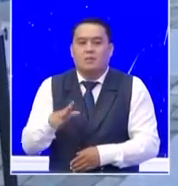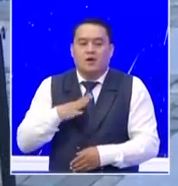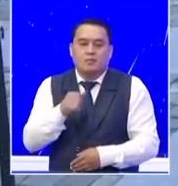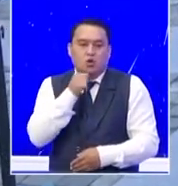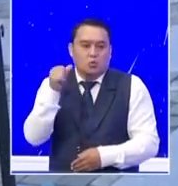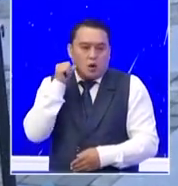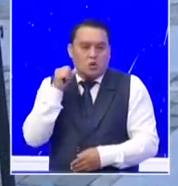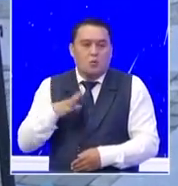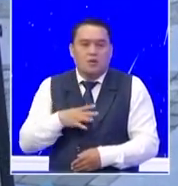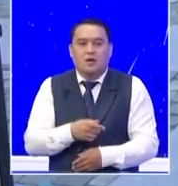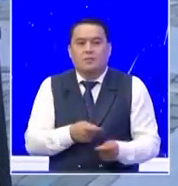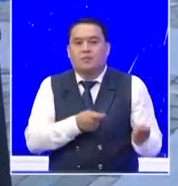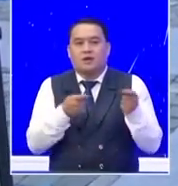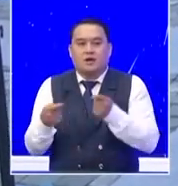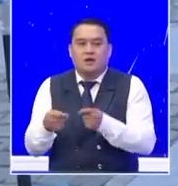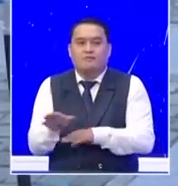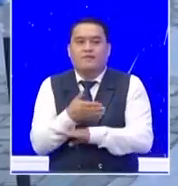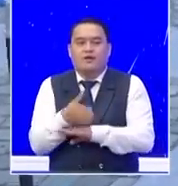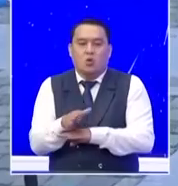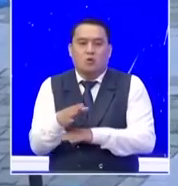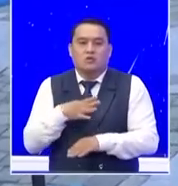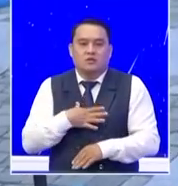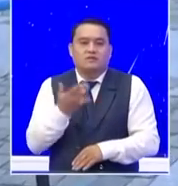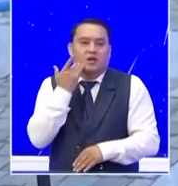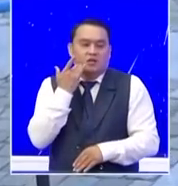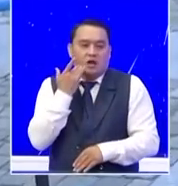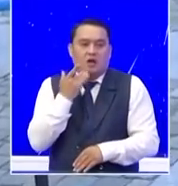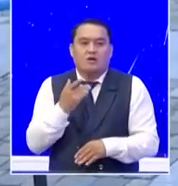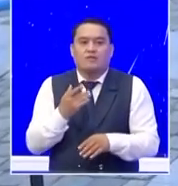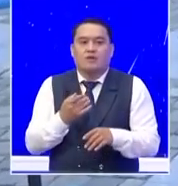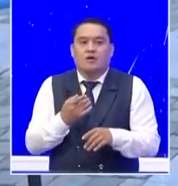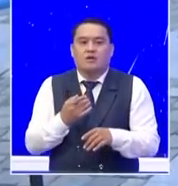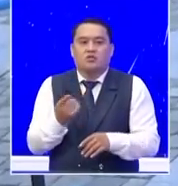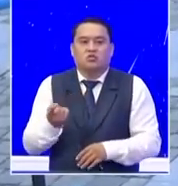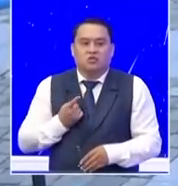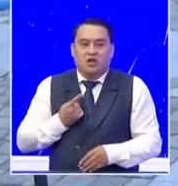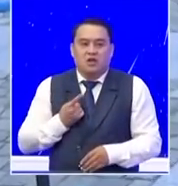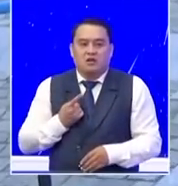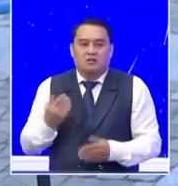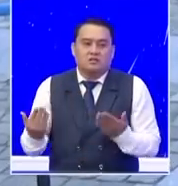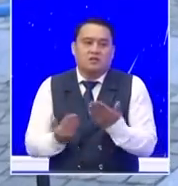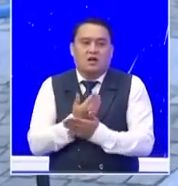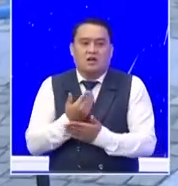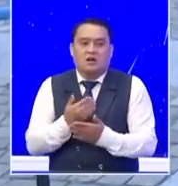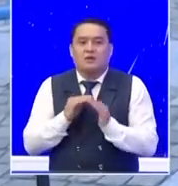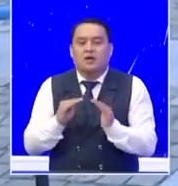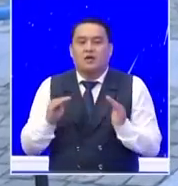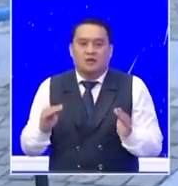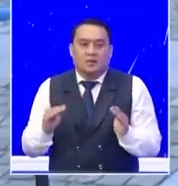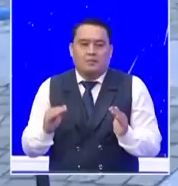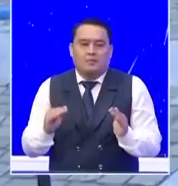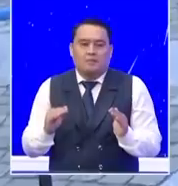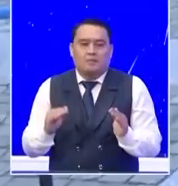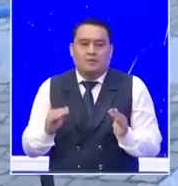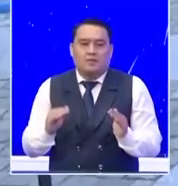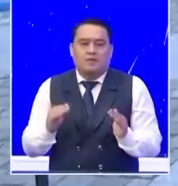году сюда переехали и ходили на фонтаны осенью. А в этом году очень ждали, когда включат, особенно маленький. Сын